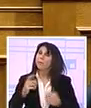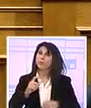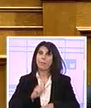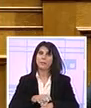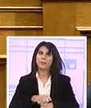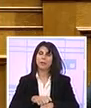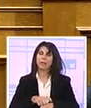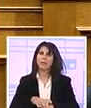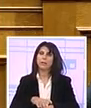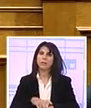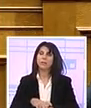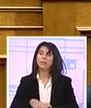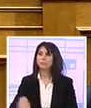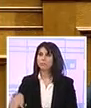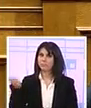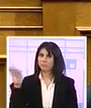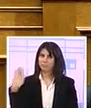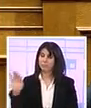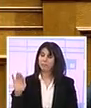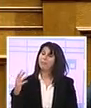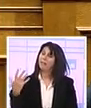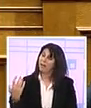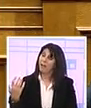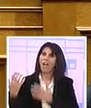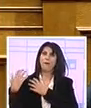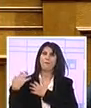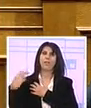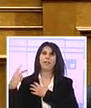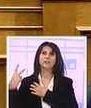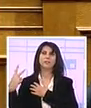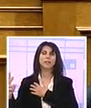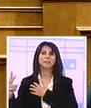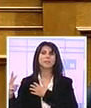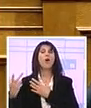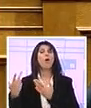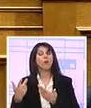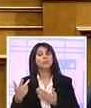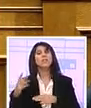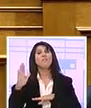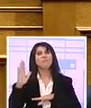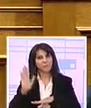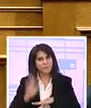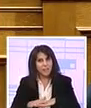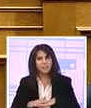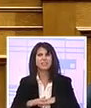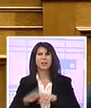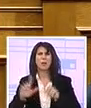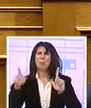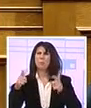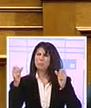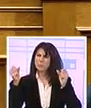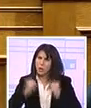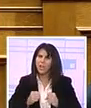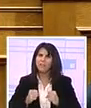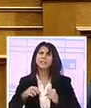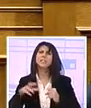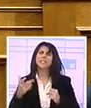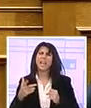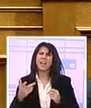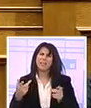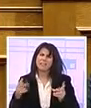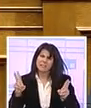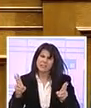που θα σας ζητήσουν τον λογαριασμό ευθυνών για την πτώχευση και την εξαθλίωση της χώρας. Και τι